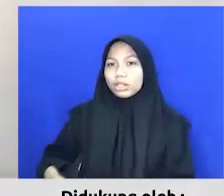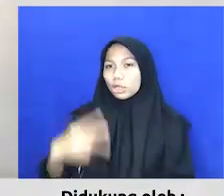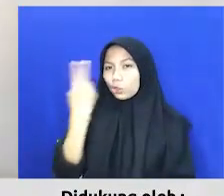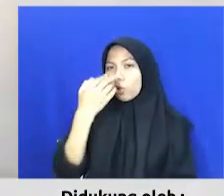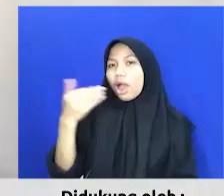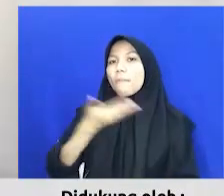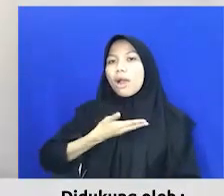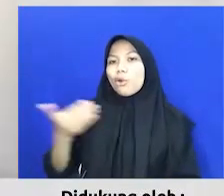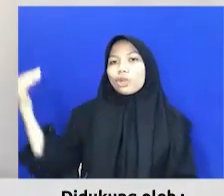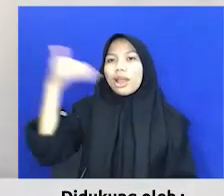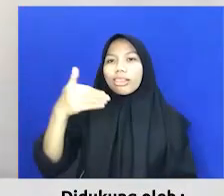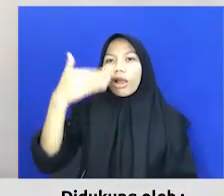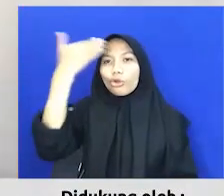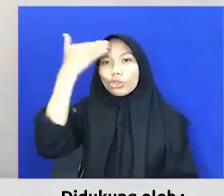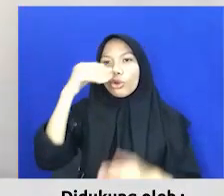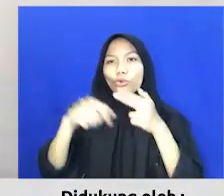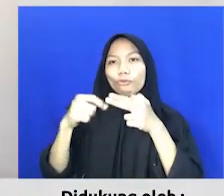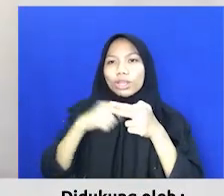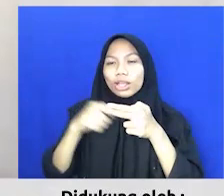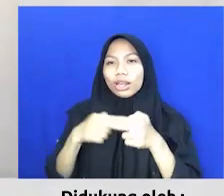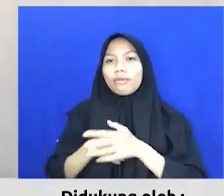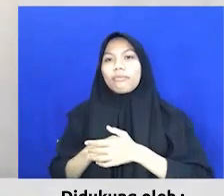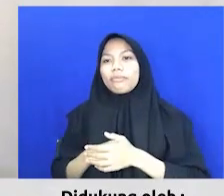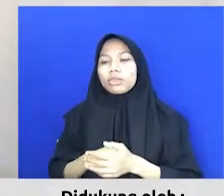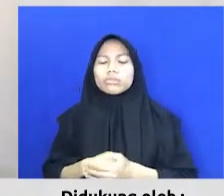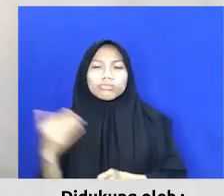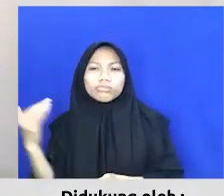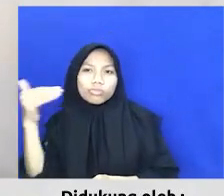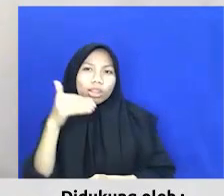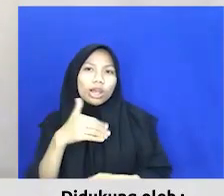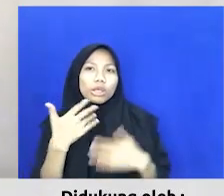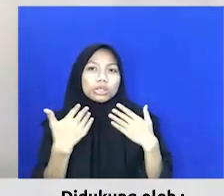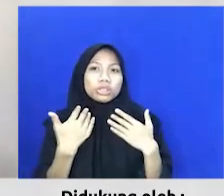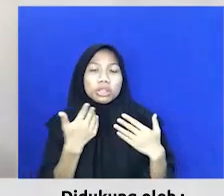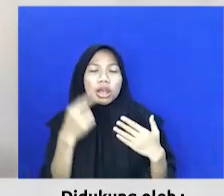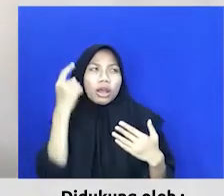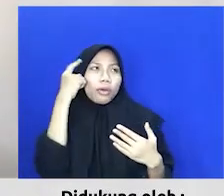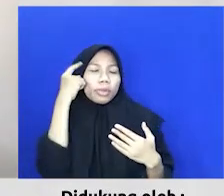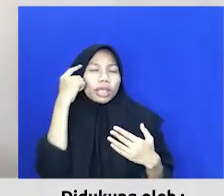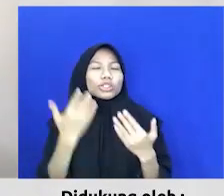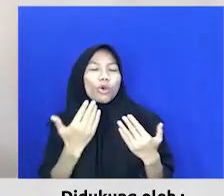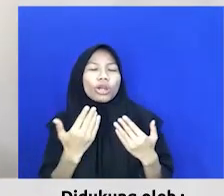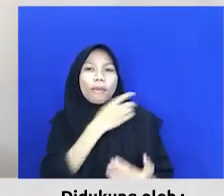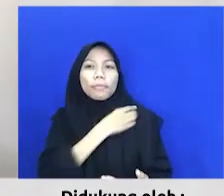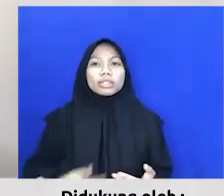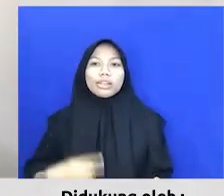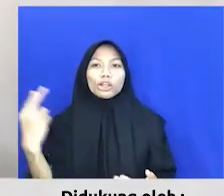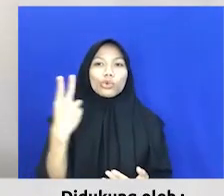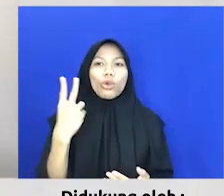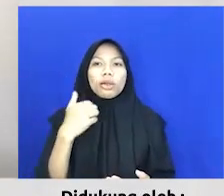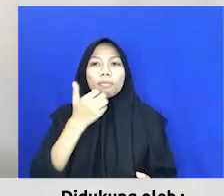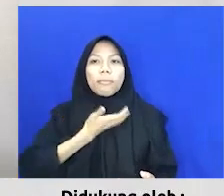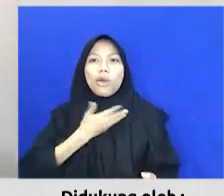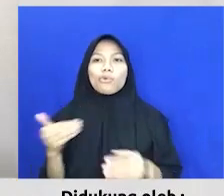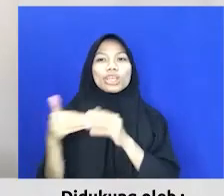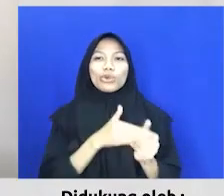pergi duduk di depan sekali, di tengah depan sekali, diamnya. Nah, tapi sayang ya Anda-Anda ini jarang